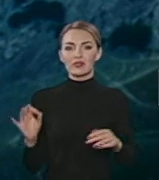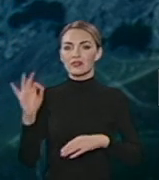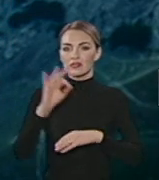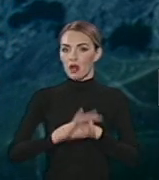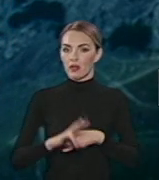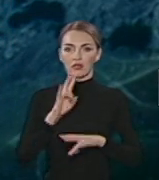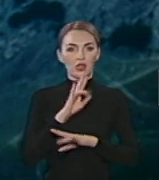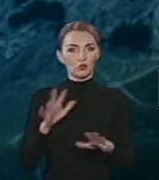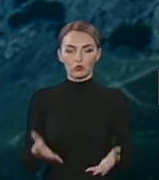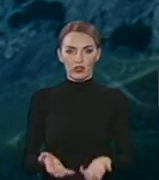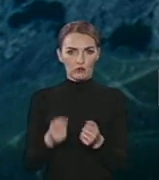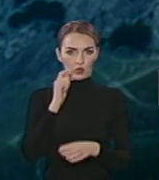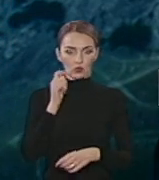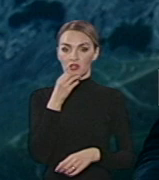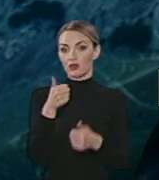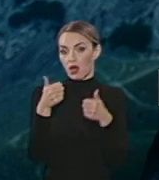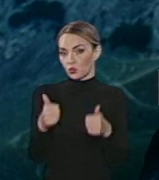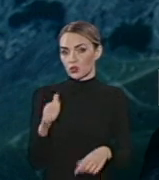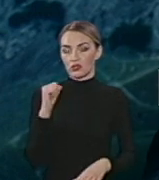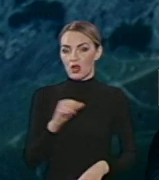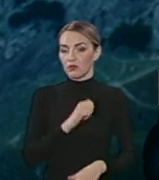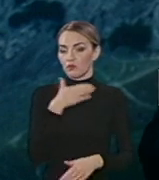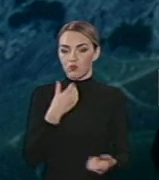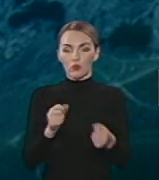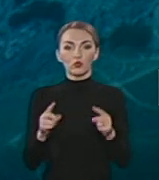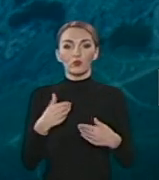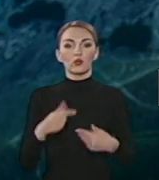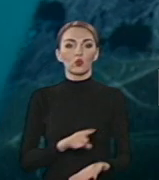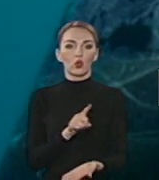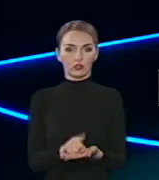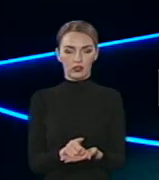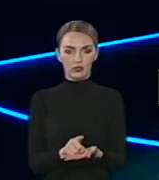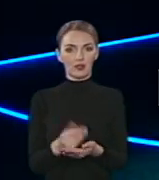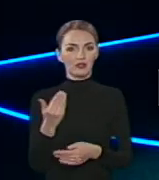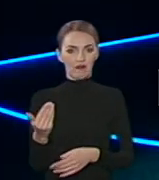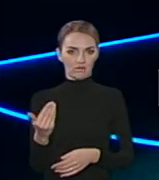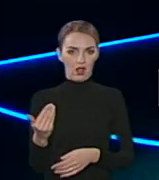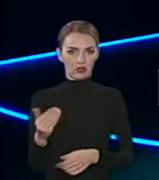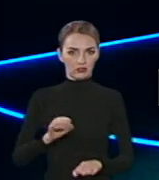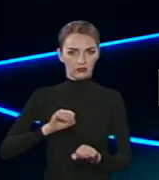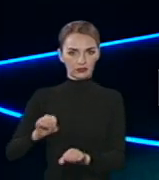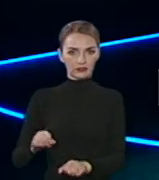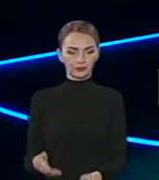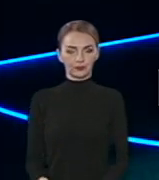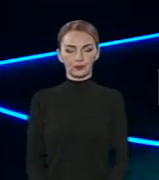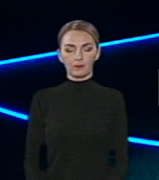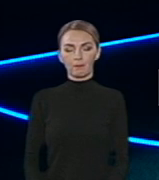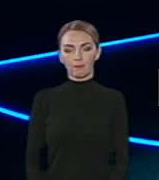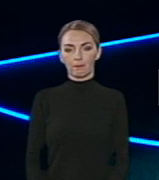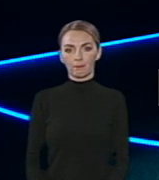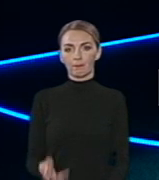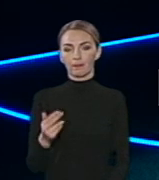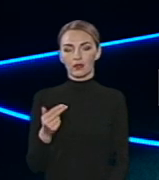будет поддерживать Украину. Он скажет, ну хорошо, вы сами не хотите бороться, почему мы должны за вас нести это бремя? Не так, або буде